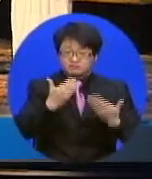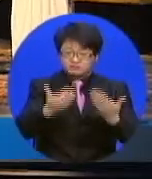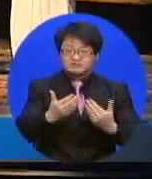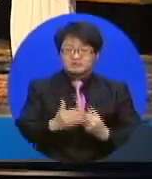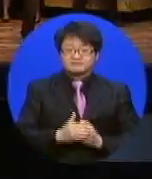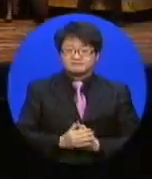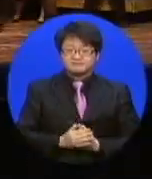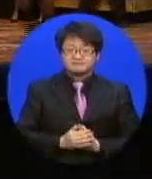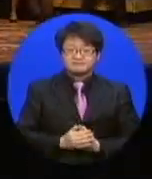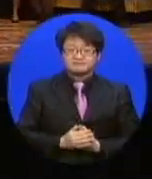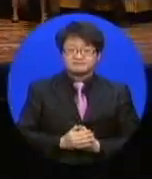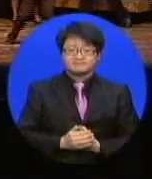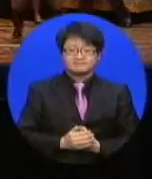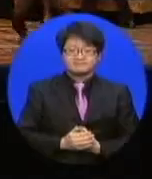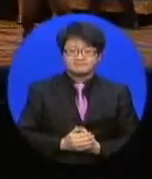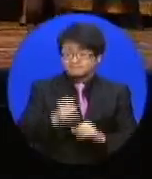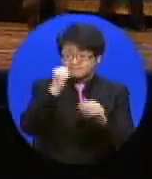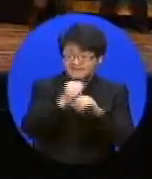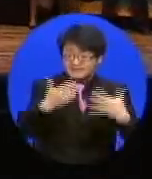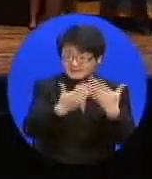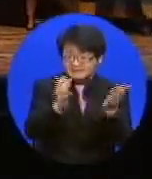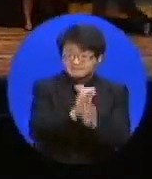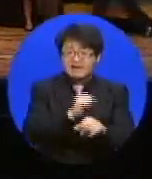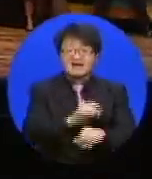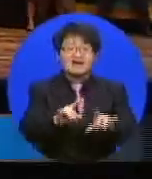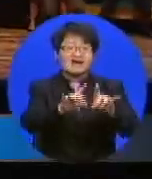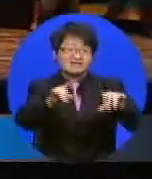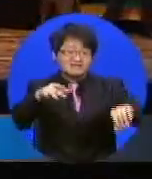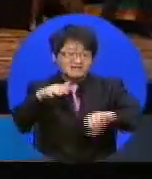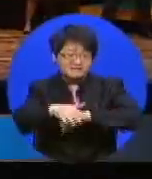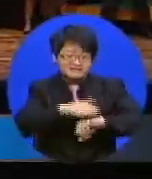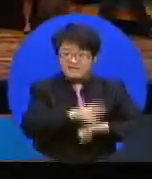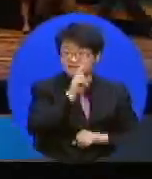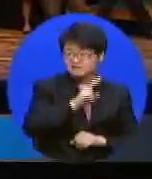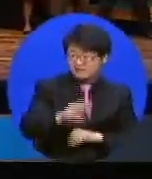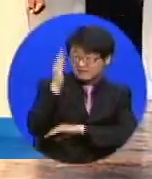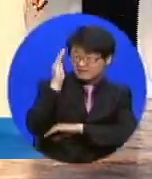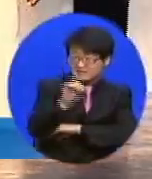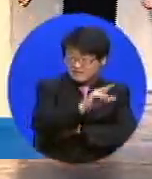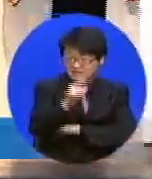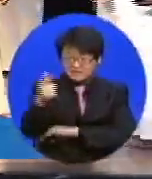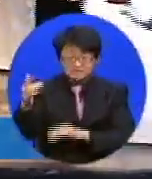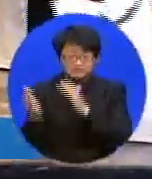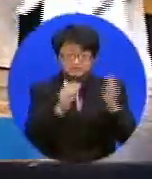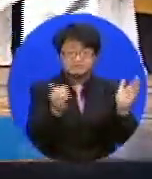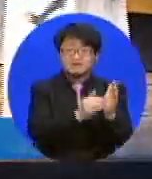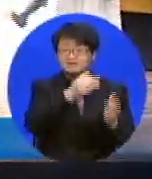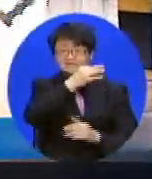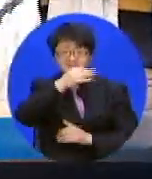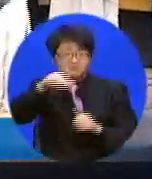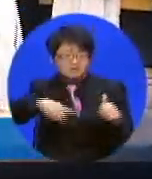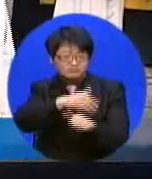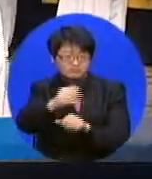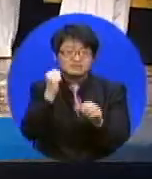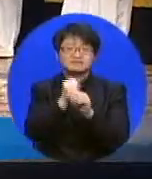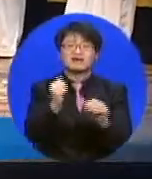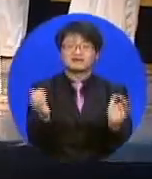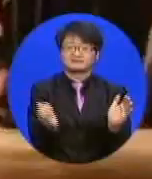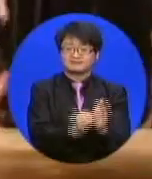안겨줍니다. 제작진은 각 장마다 다른 장르의 음악과 이야기를 배치시켜 흥미로운 분위기를